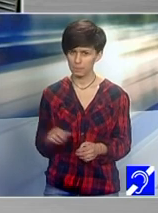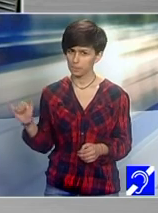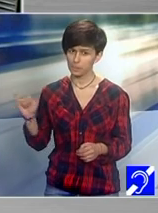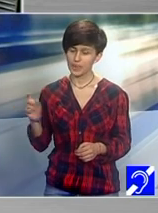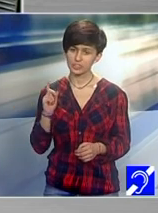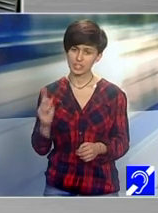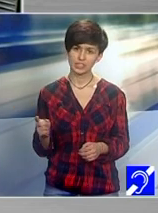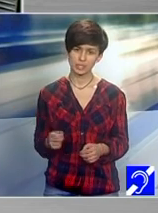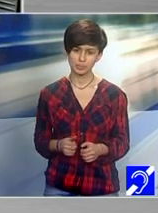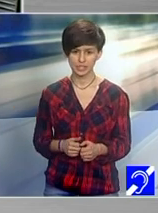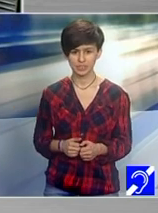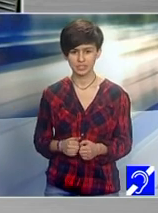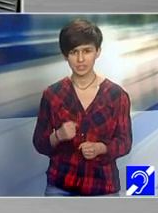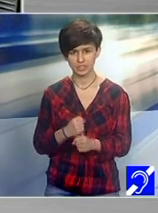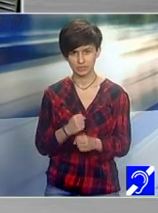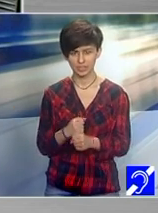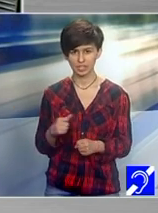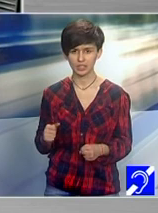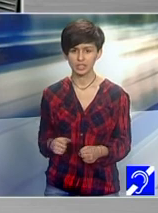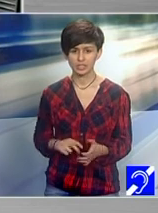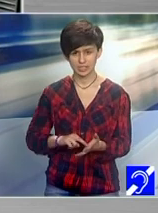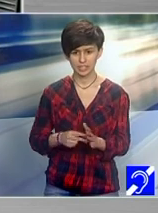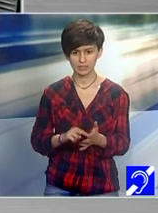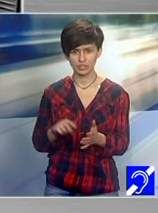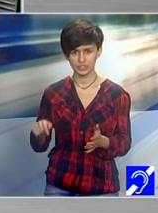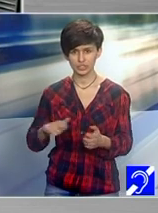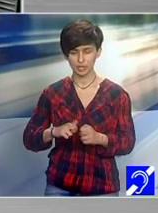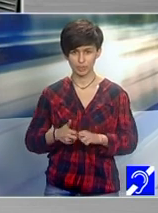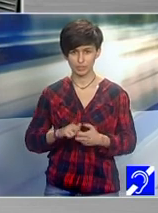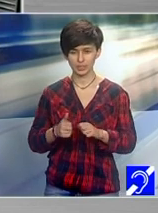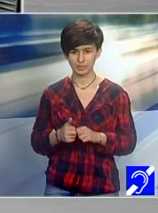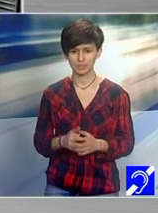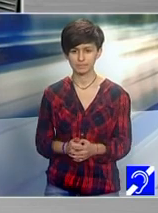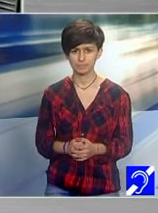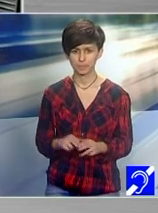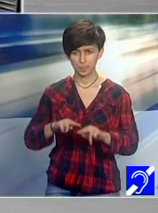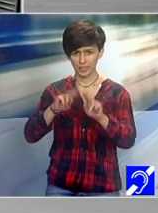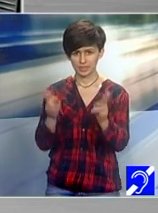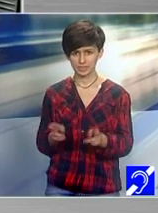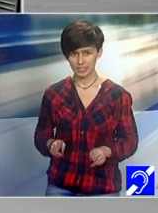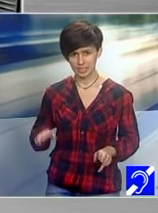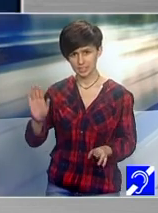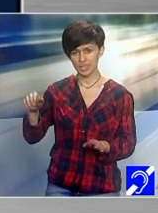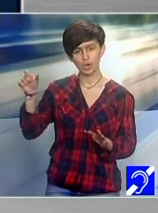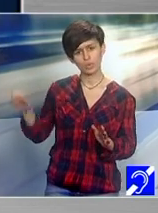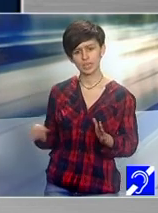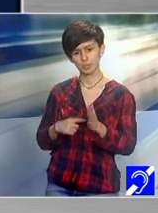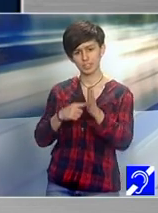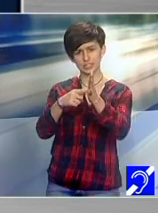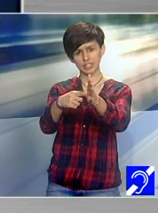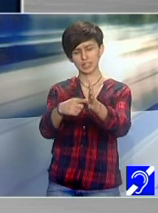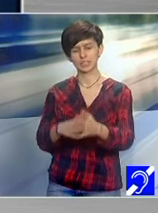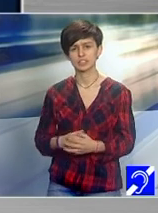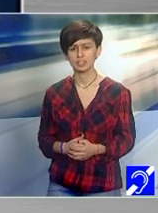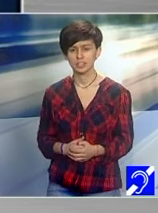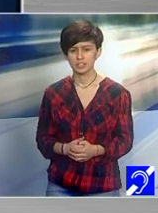aceste probleme? Că văd că nu face parte din preocupările dumneavoastră. Sindicatele au reprezentanță în consiliul de administrație cu drept